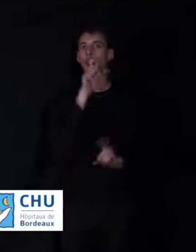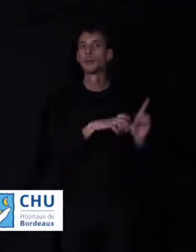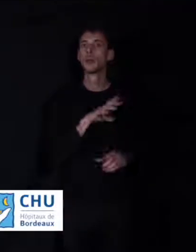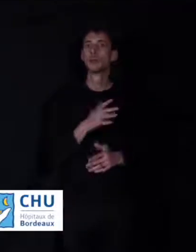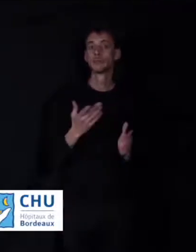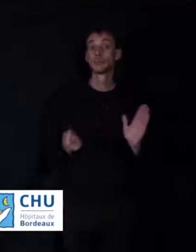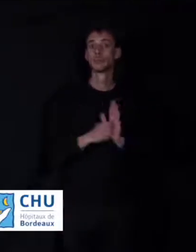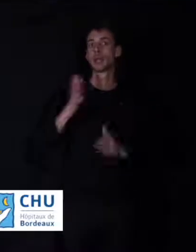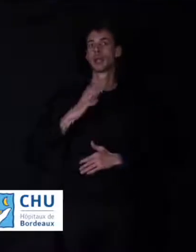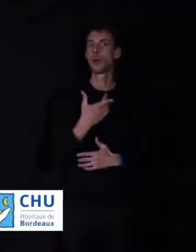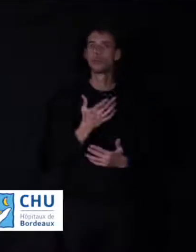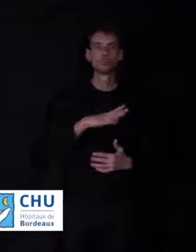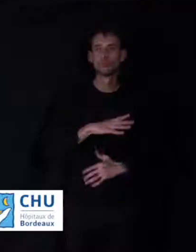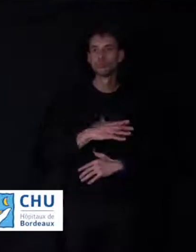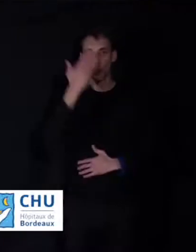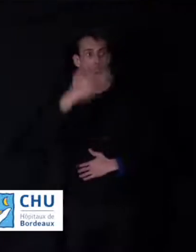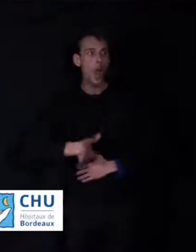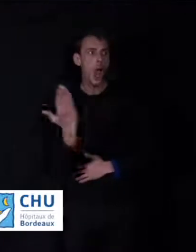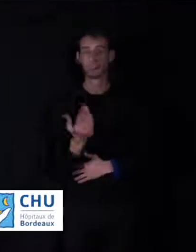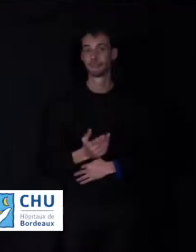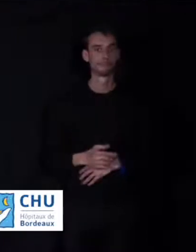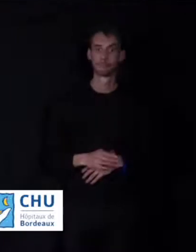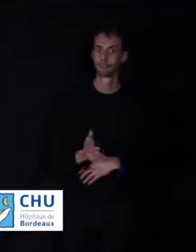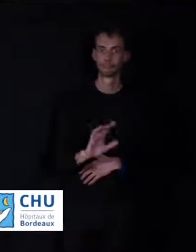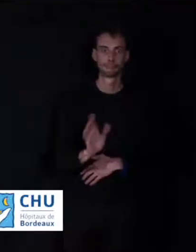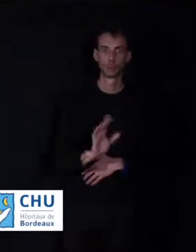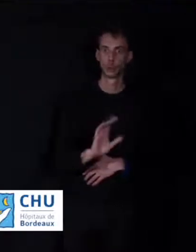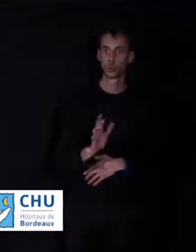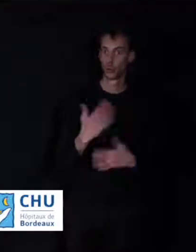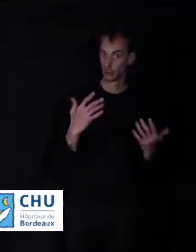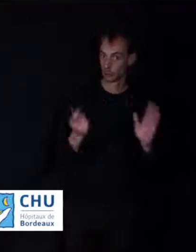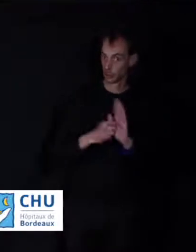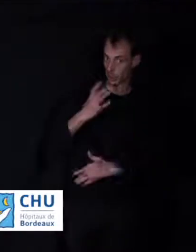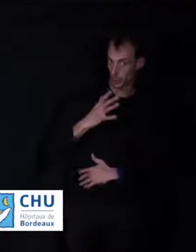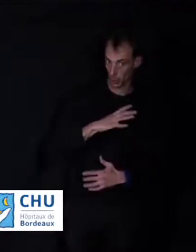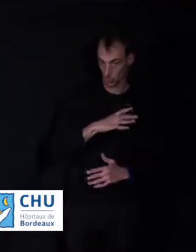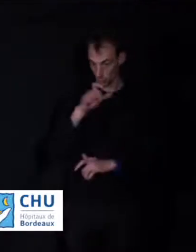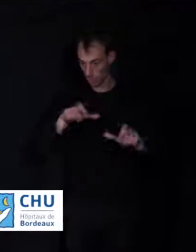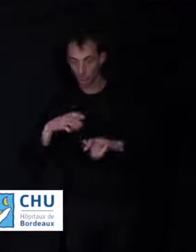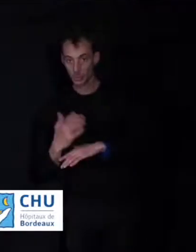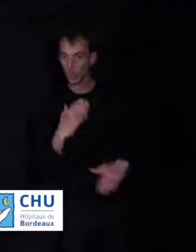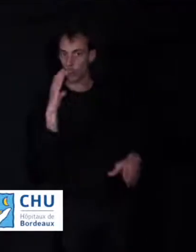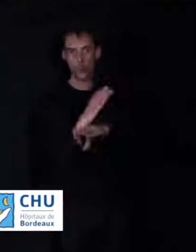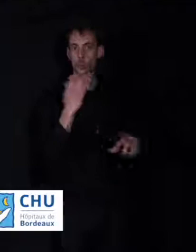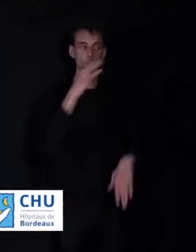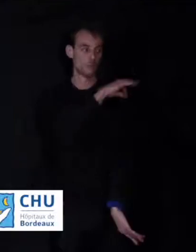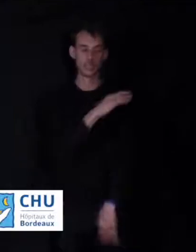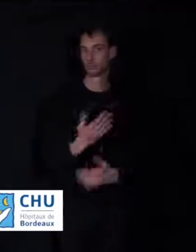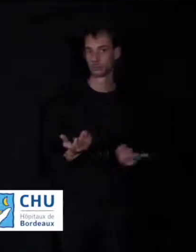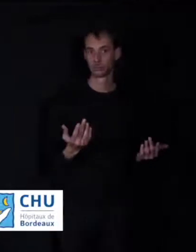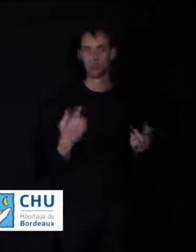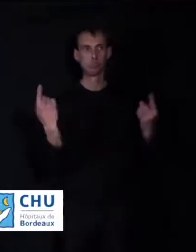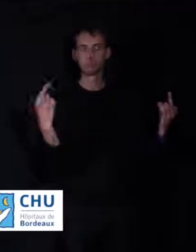non, justement, il y a eu déjà des discours de défiance et des discours anti-vaccinaux. Pourquoi ? Non